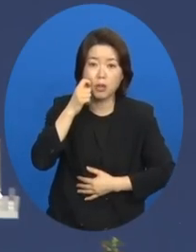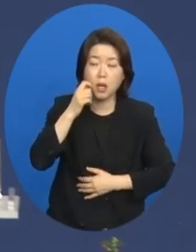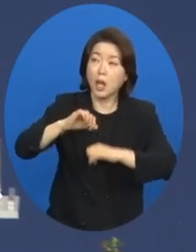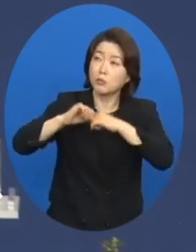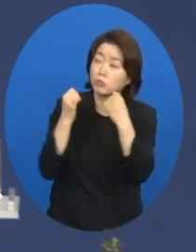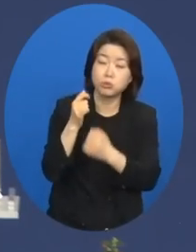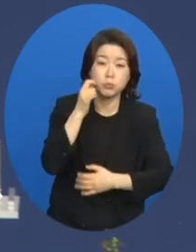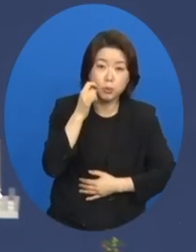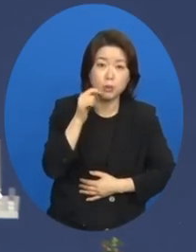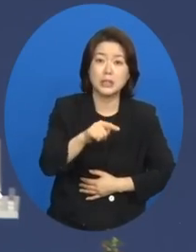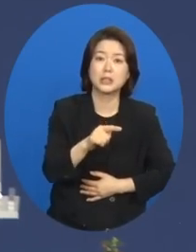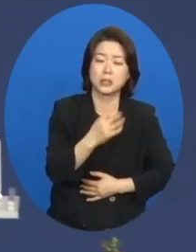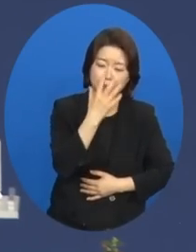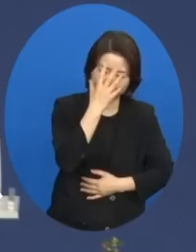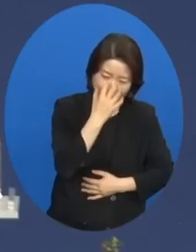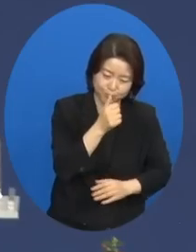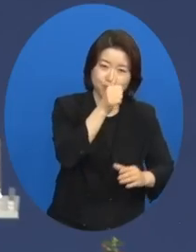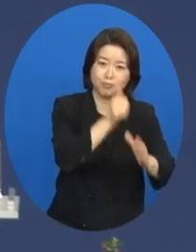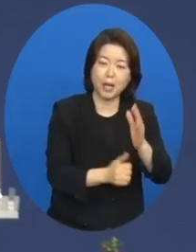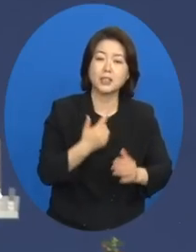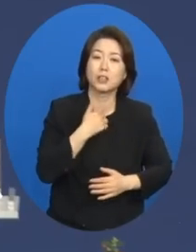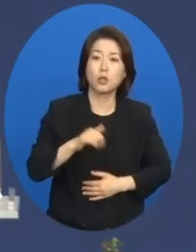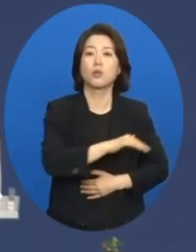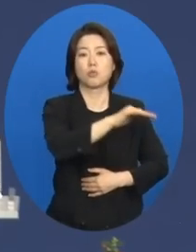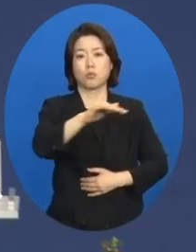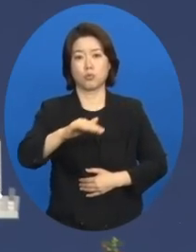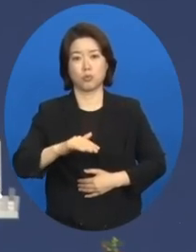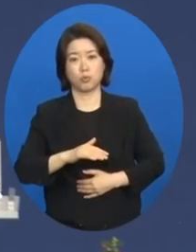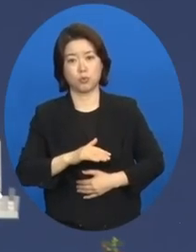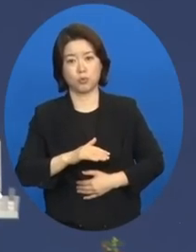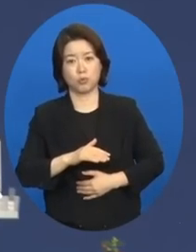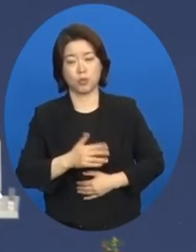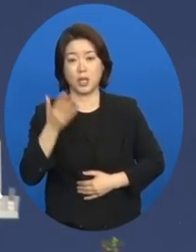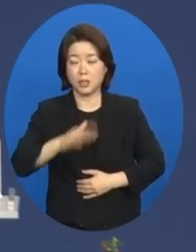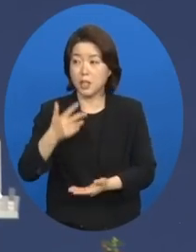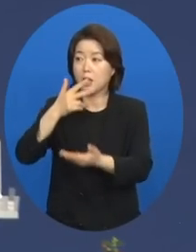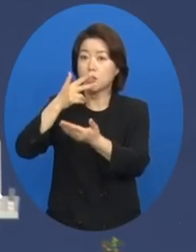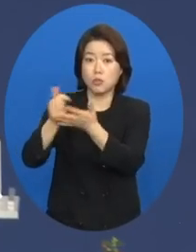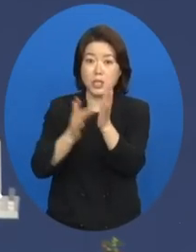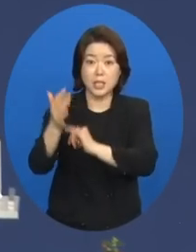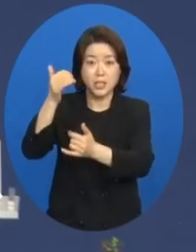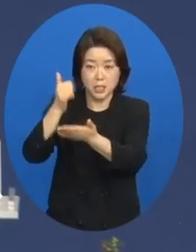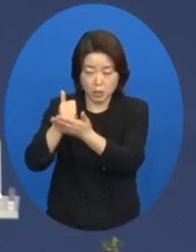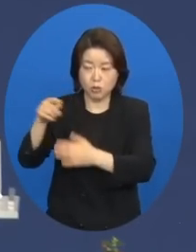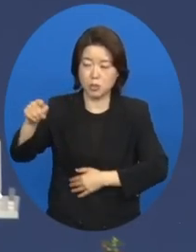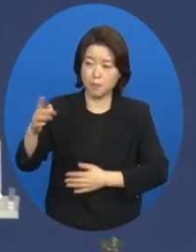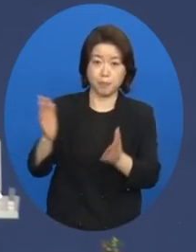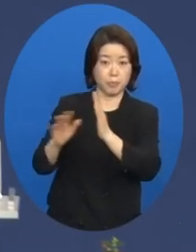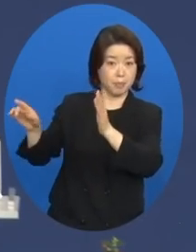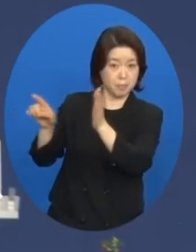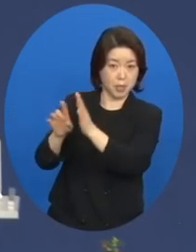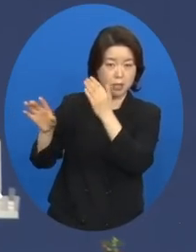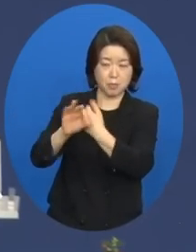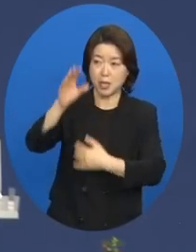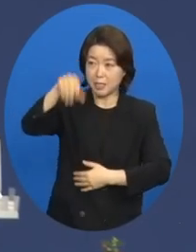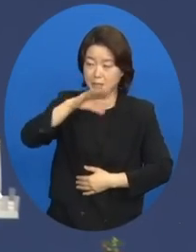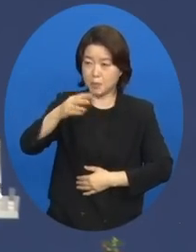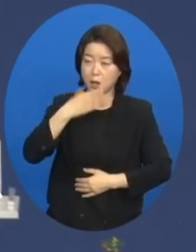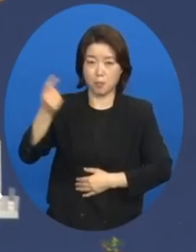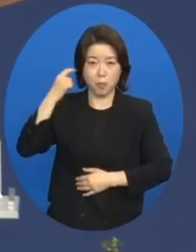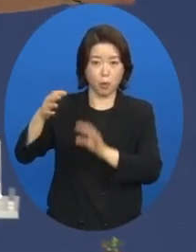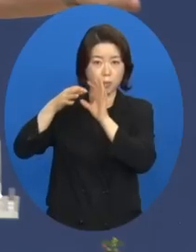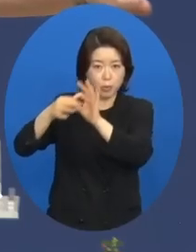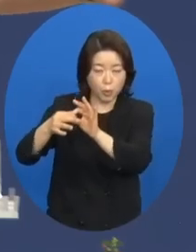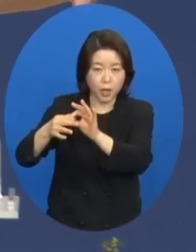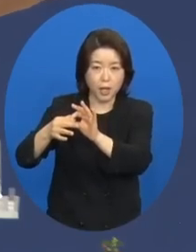수도 없는 그런 비극에 빠졌던 우리에게 주님께서 예수를 믿으면 십자가의 복음을 통해서